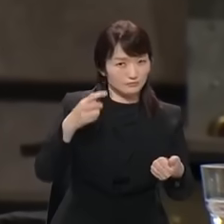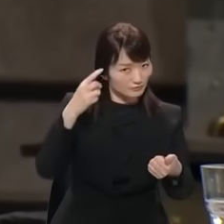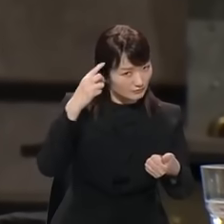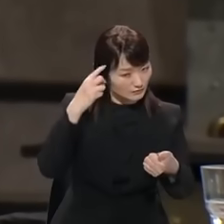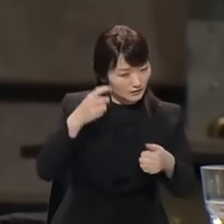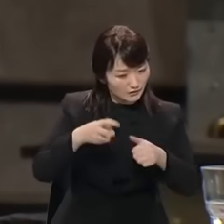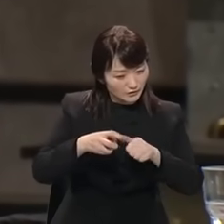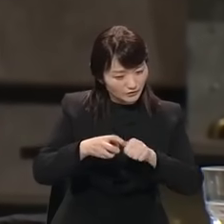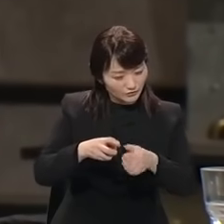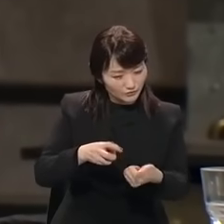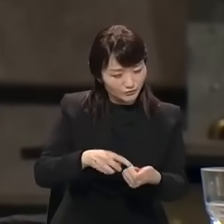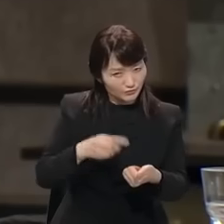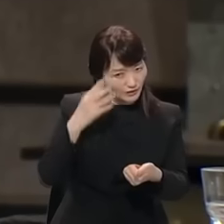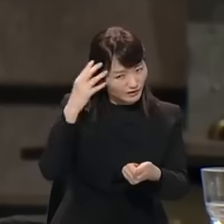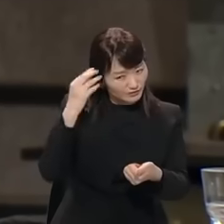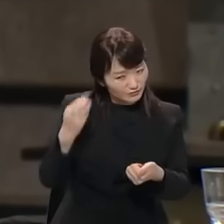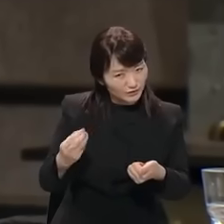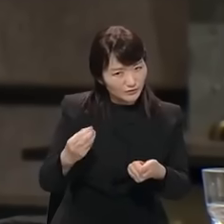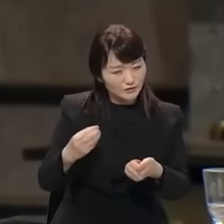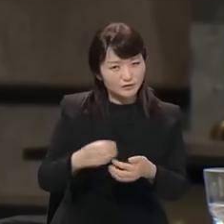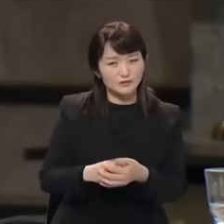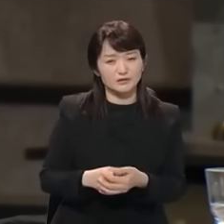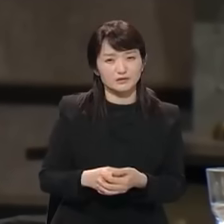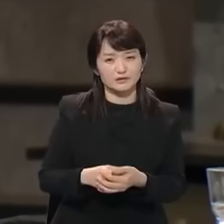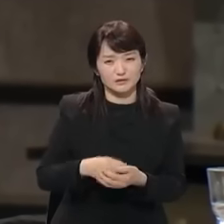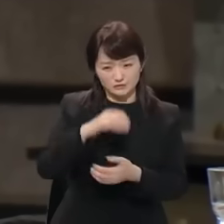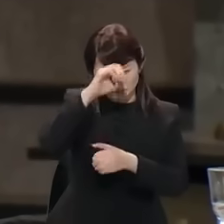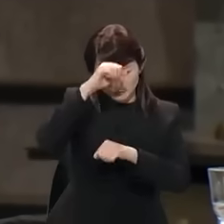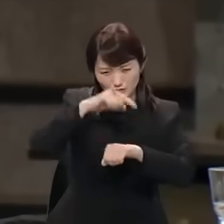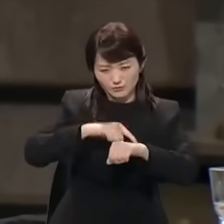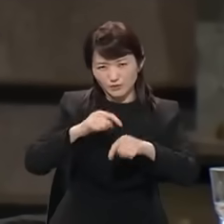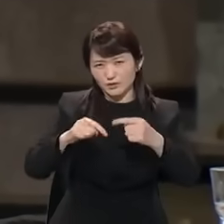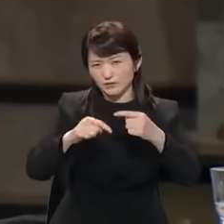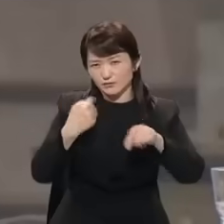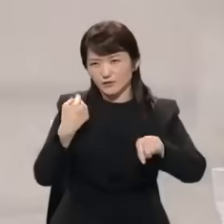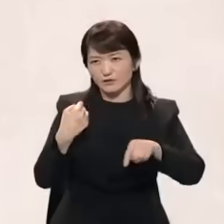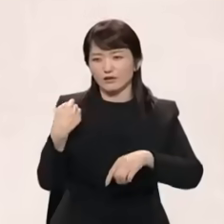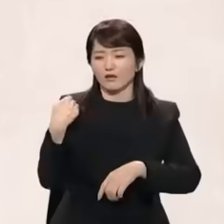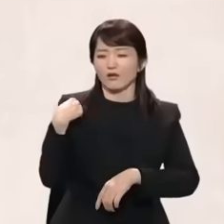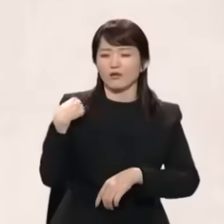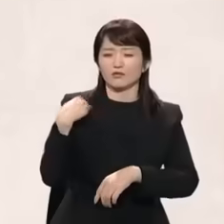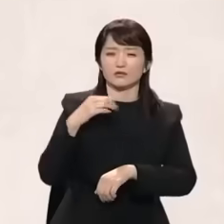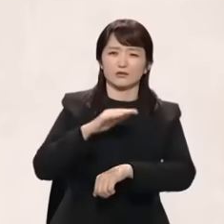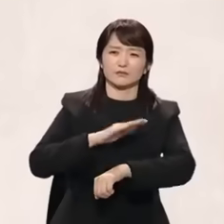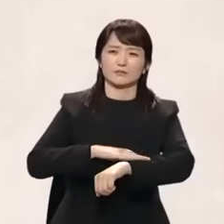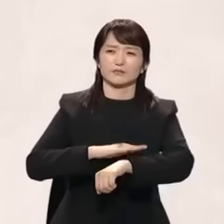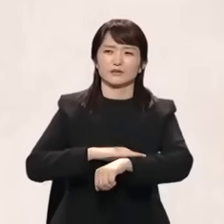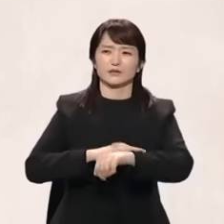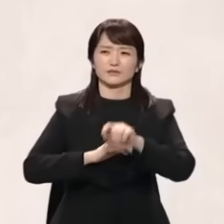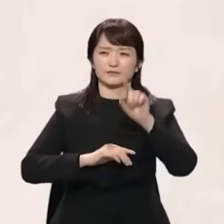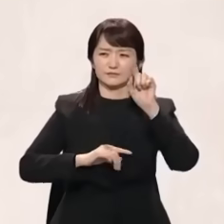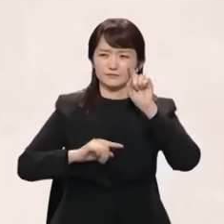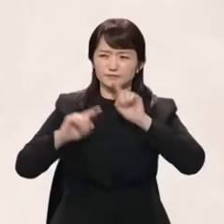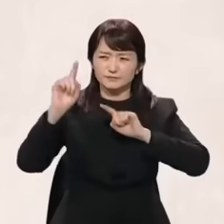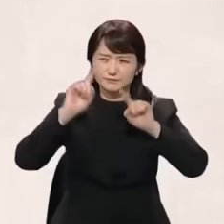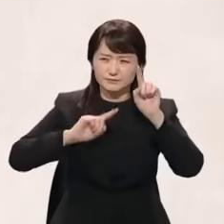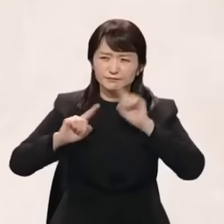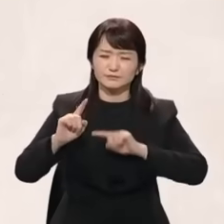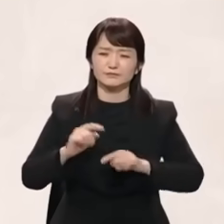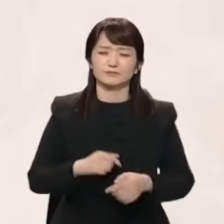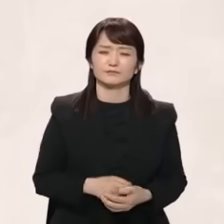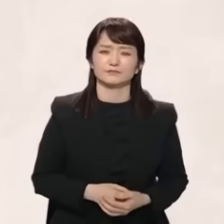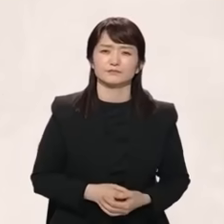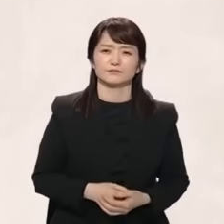뭉텅이로 빠졌고 또 뒷바퀴하고 발목이 부딪혀서 발목이 부러지고 어깨, 팔 이런 데 다 많이 다쳤대요.